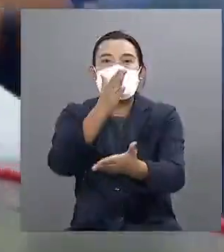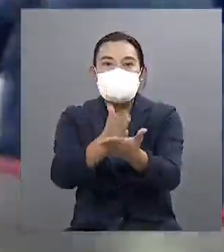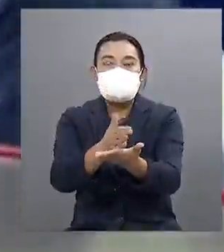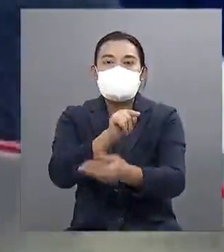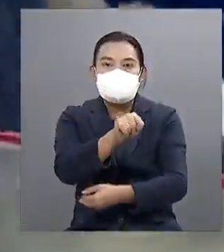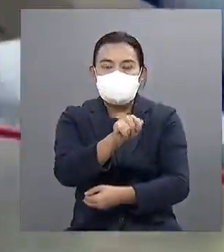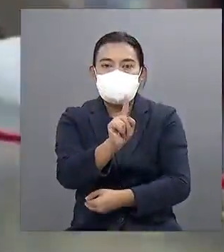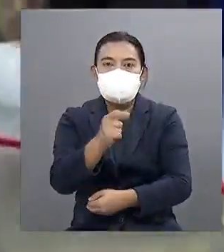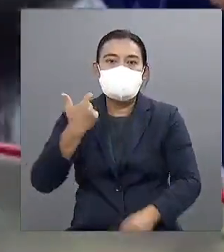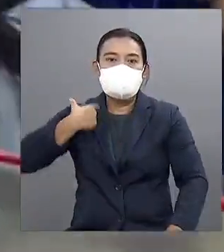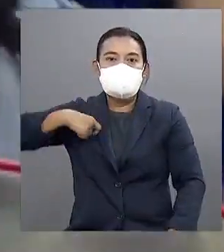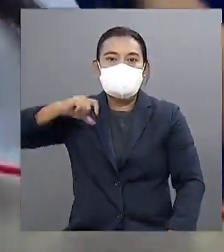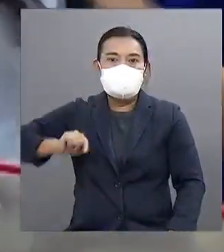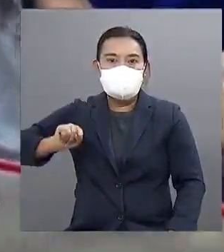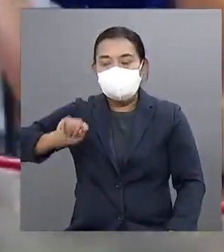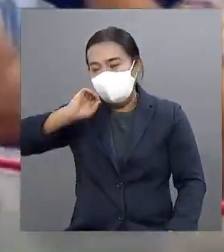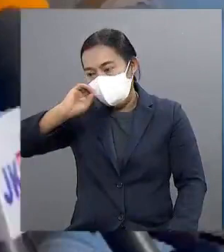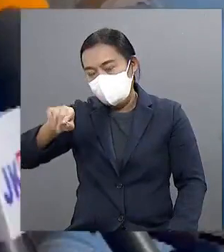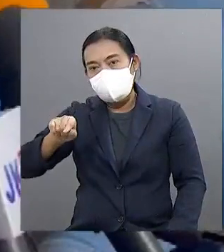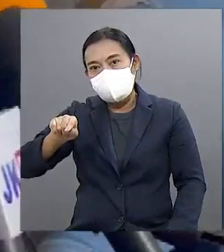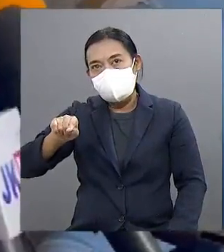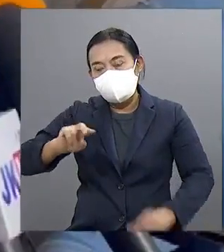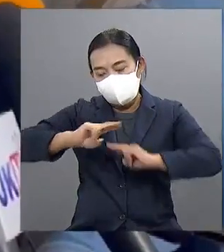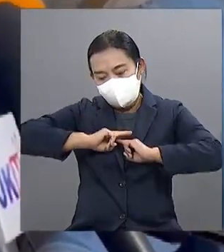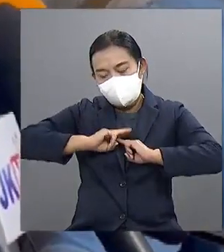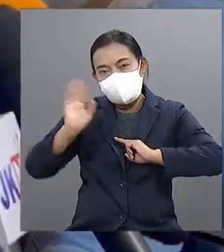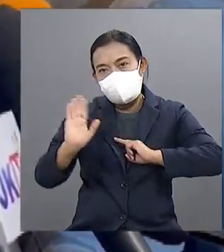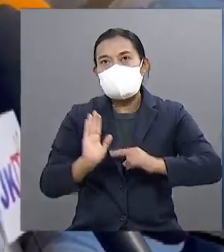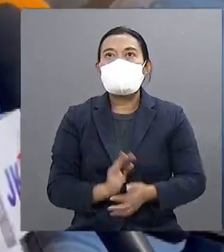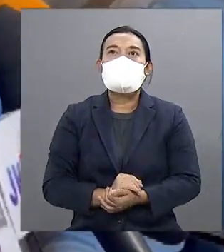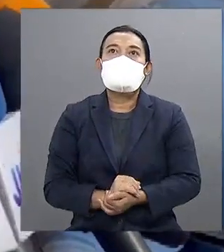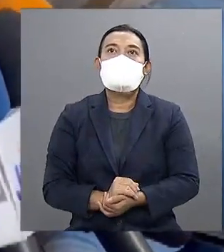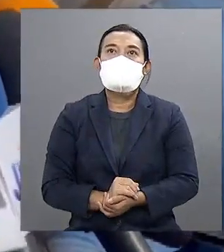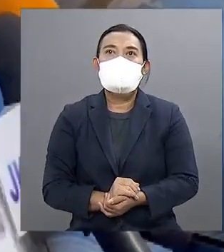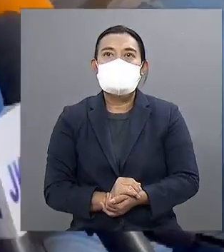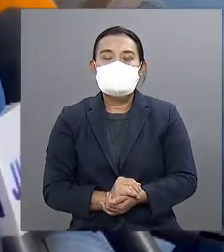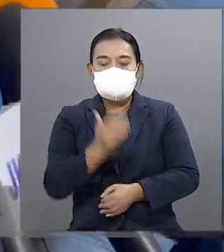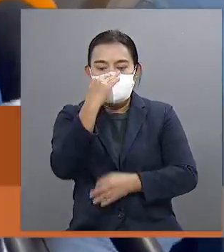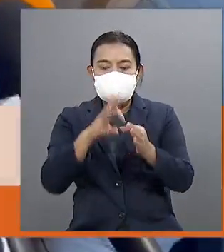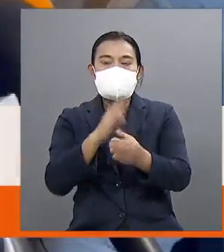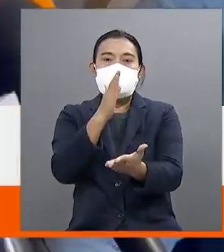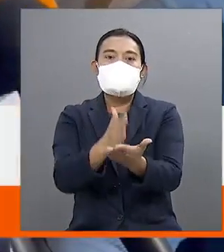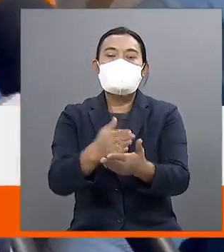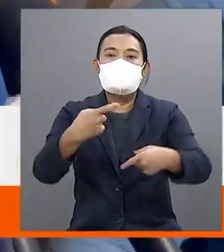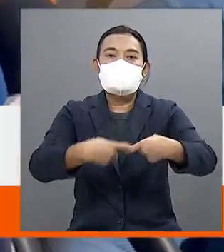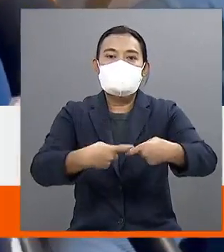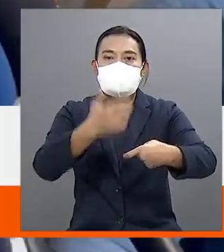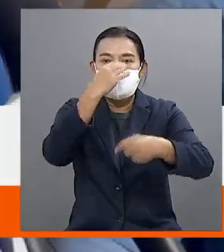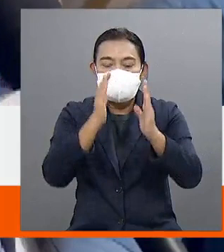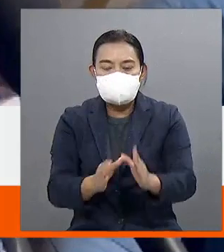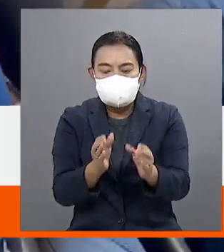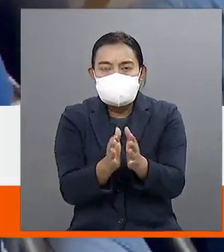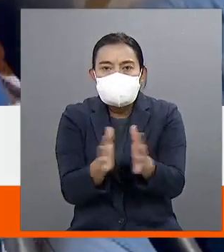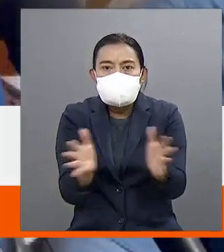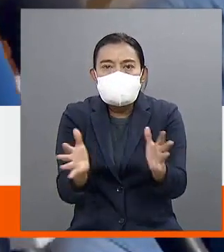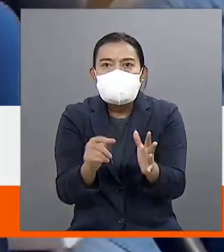อกว่าขณะนี้ไม่ใช่เรื่องส่วนบุคคลแล้วครับ คงจะหยุดไม่ได้แล้วนะครับเพราะว่าตอนนี้เนี่ยผู้เสียหายเนี่ยมันเยอะมันไม่ใช่แค่เรื่อง